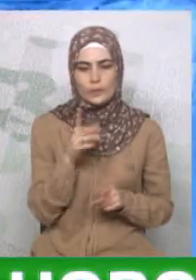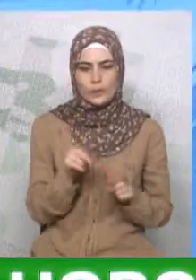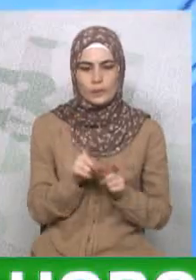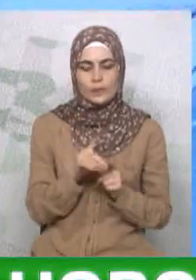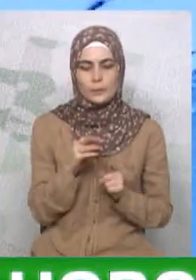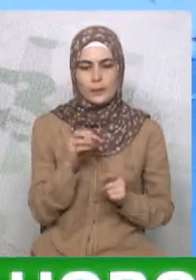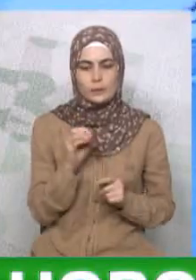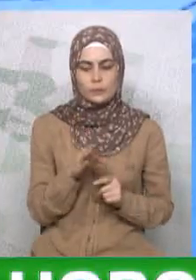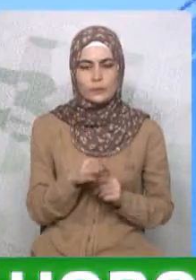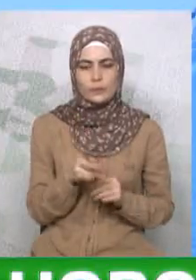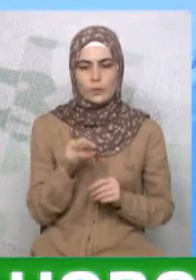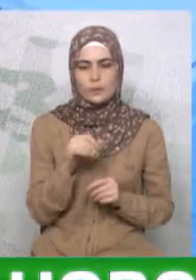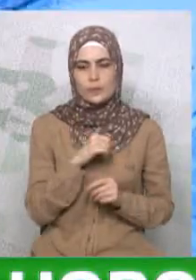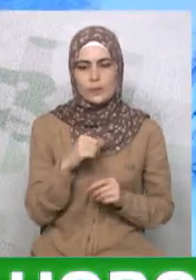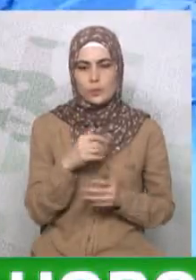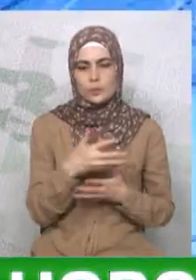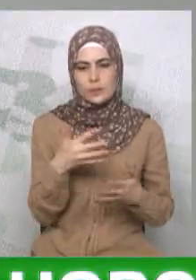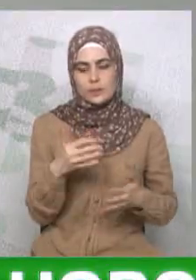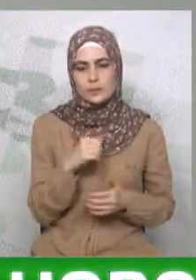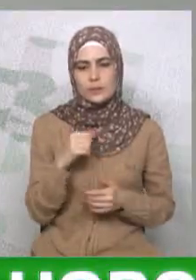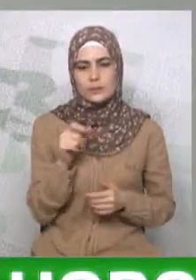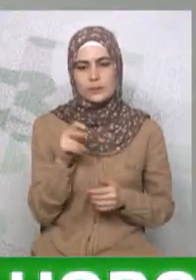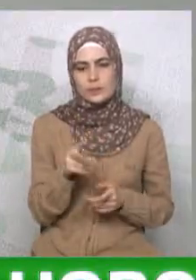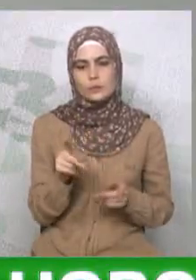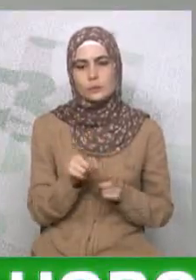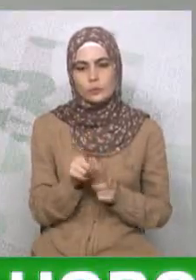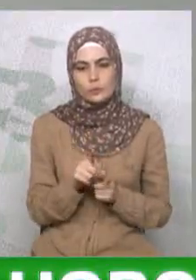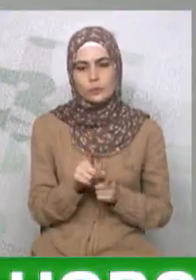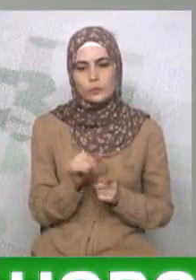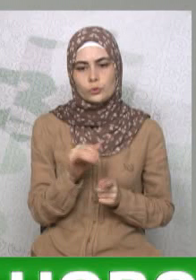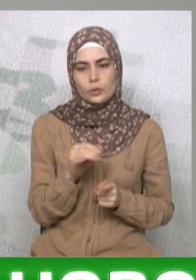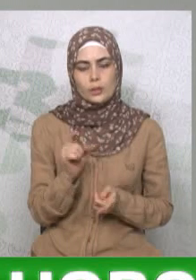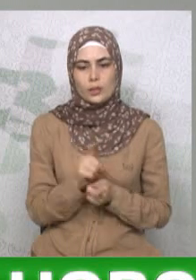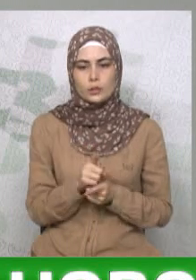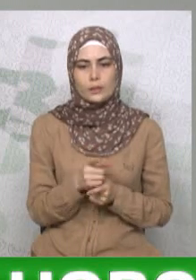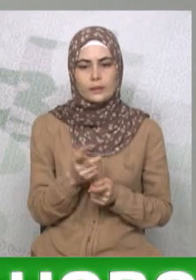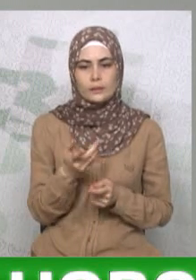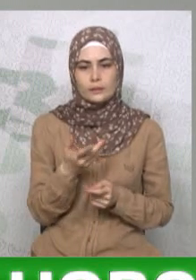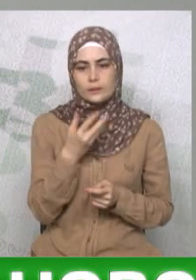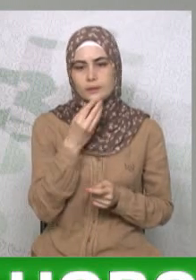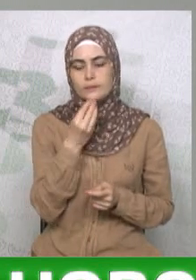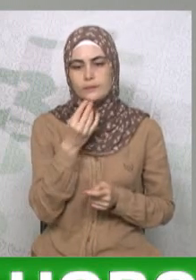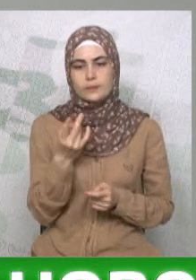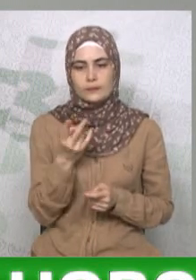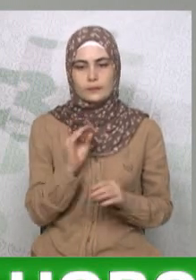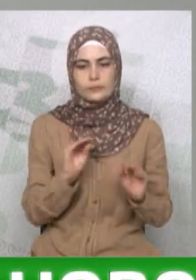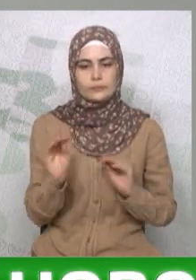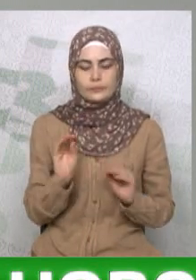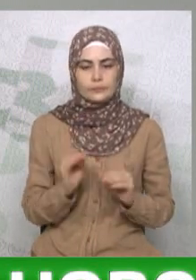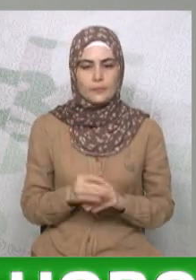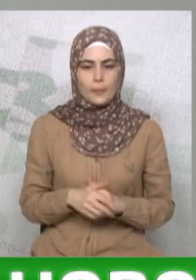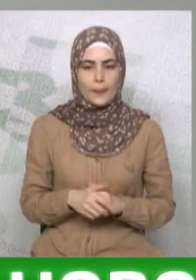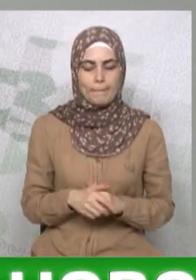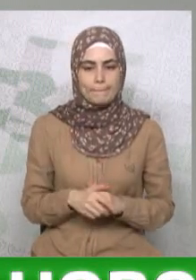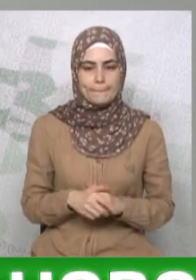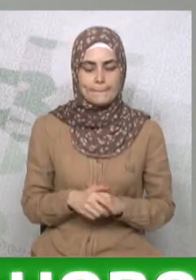культурных, но само здание, сам зал, и все это должно уже вызывать какой-то трепет душевный.